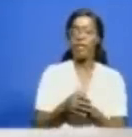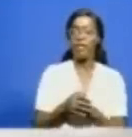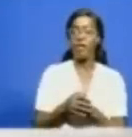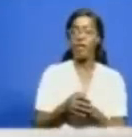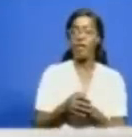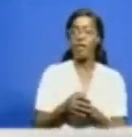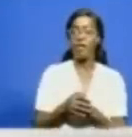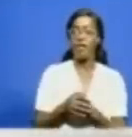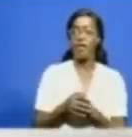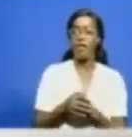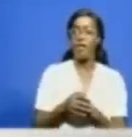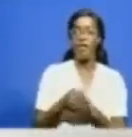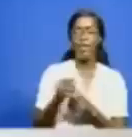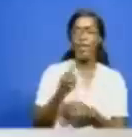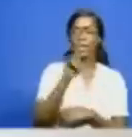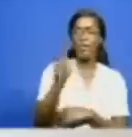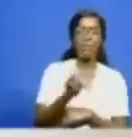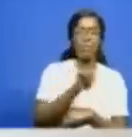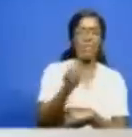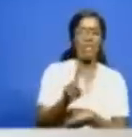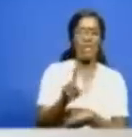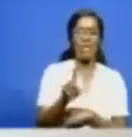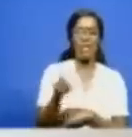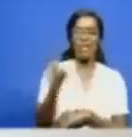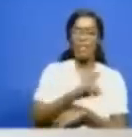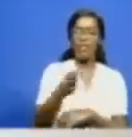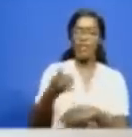Na nilikuwa najiuliza siku hizo tukiwa vijana,